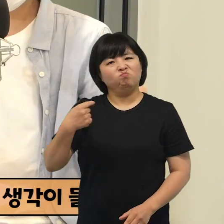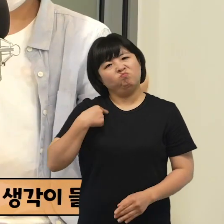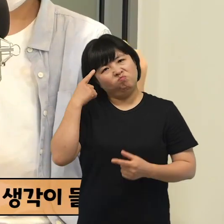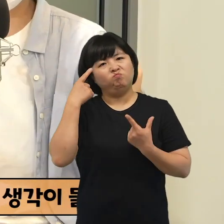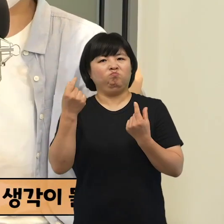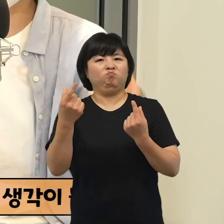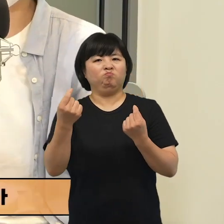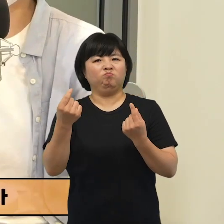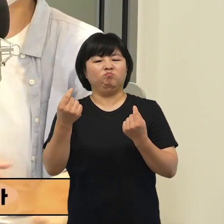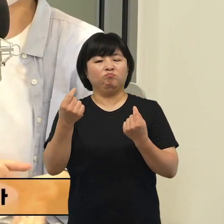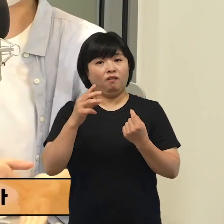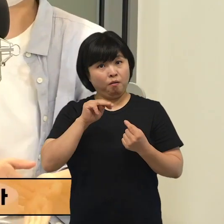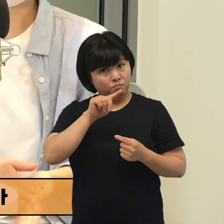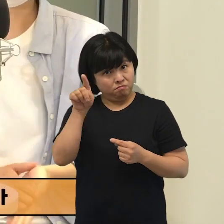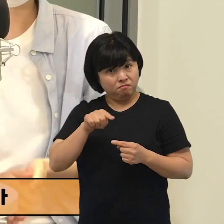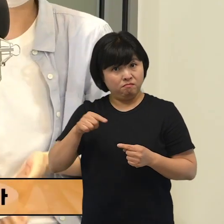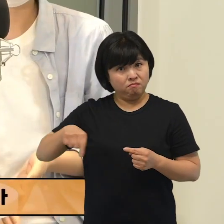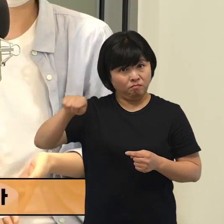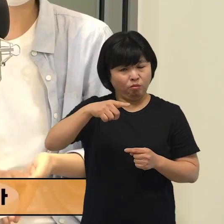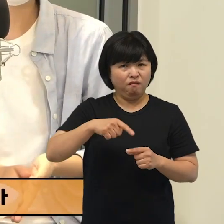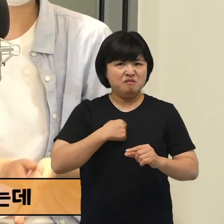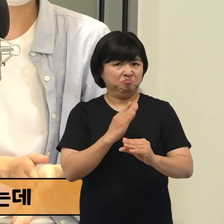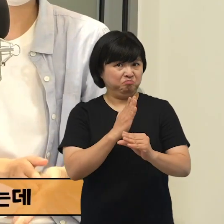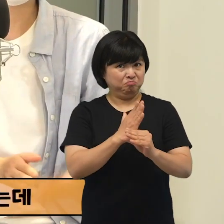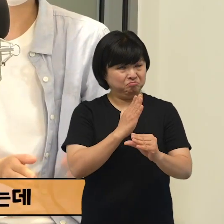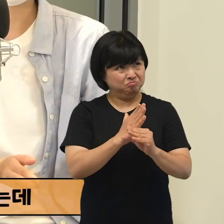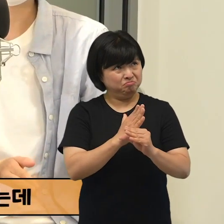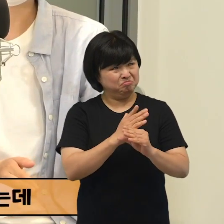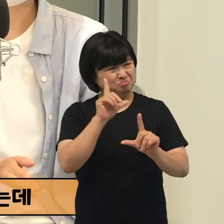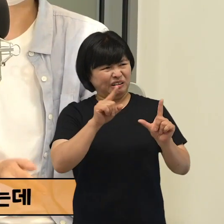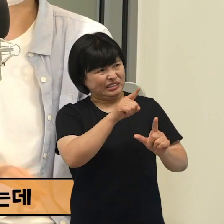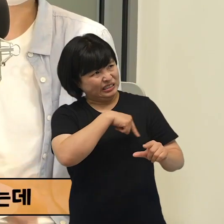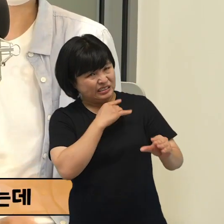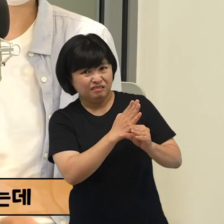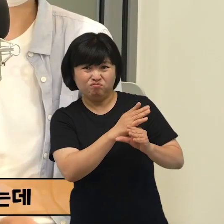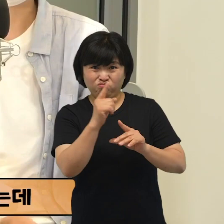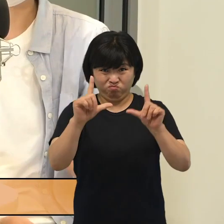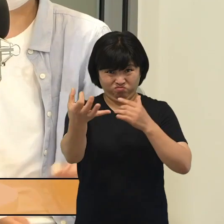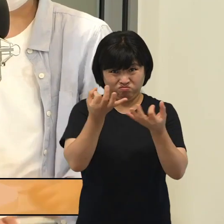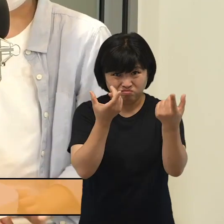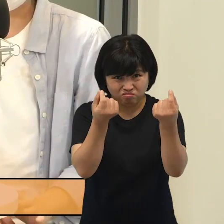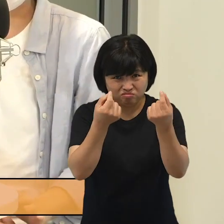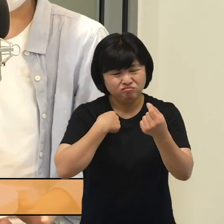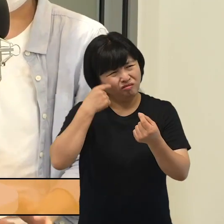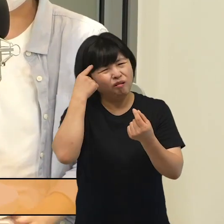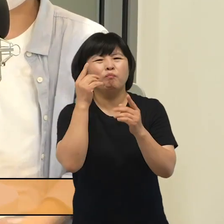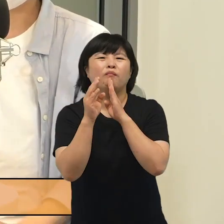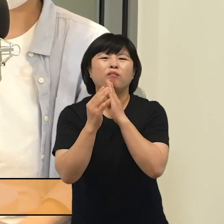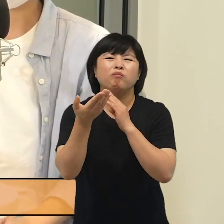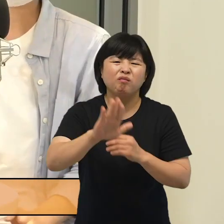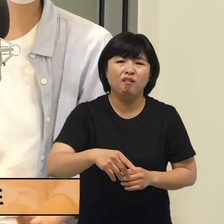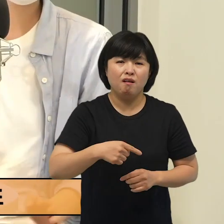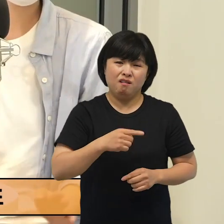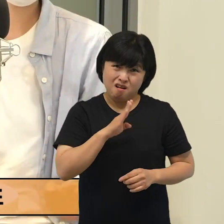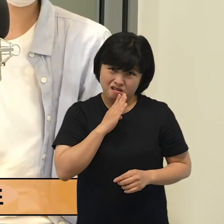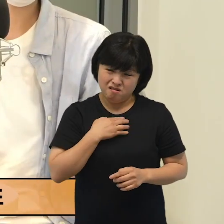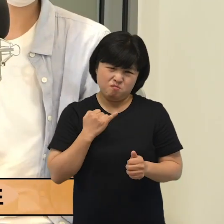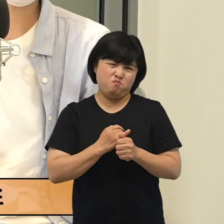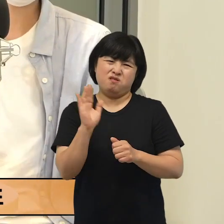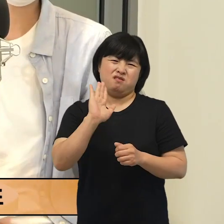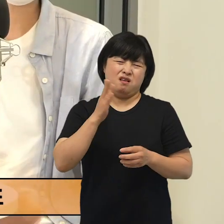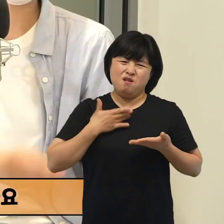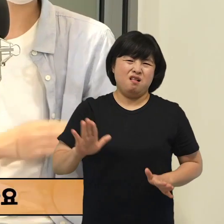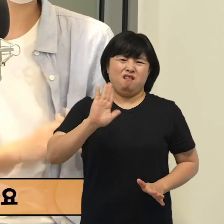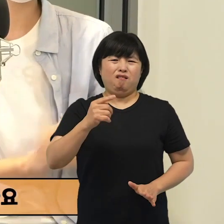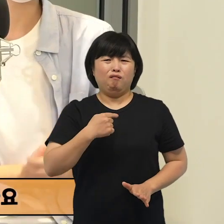들어요. 이거 관련해서도 저희 세대가 이기적이라는 이미지가 생기는데 이 일조를 한 것 같은데 사실 비혼주의,